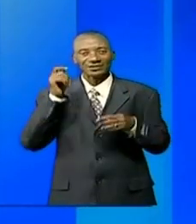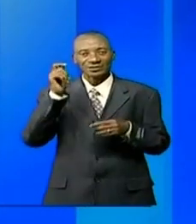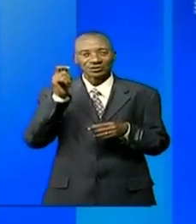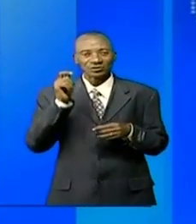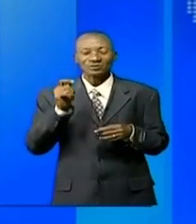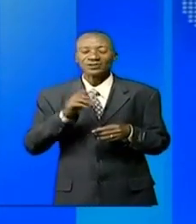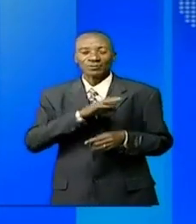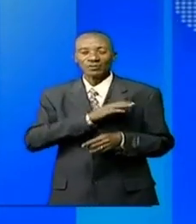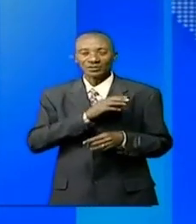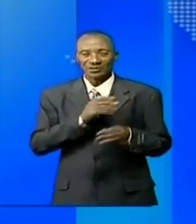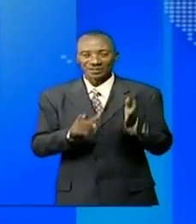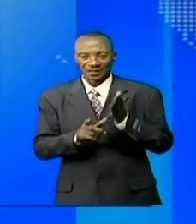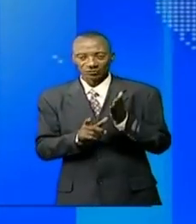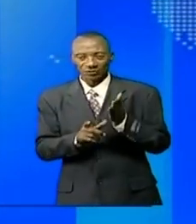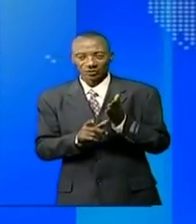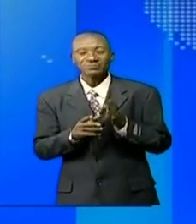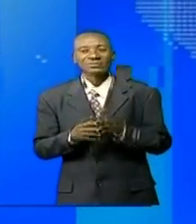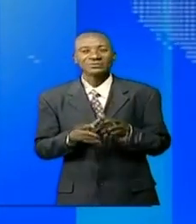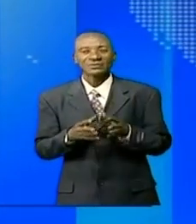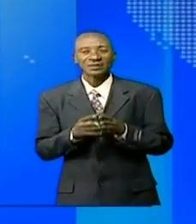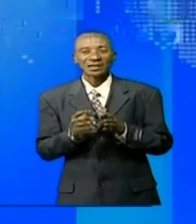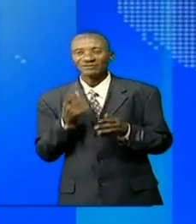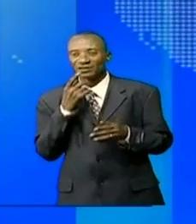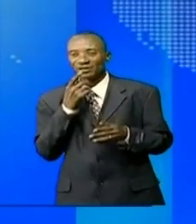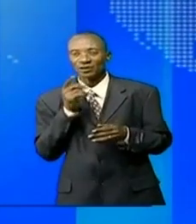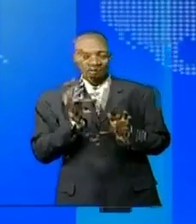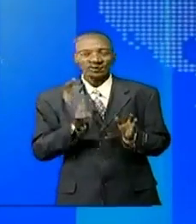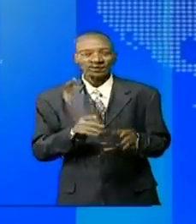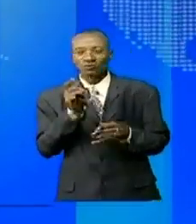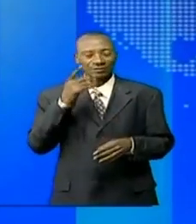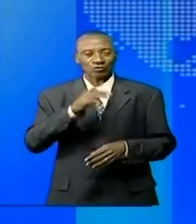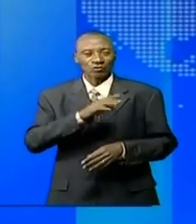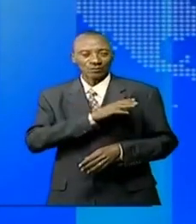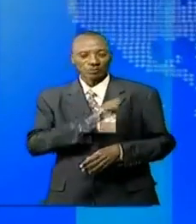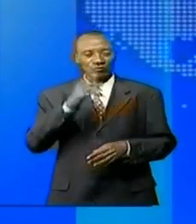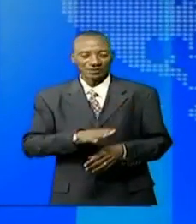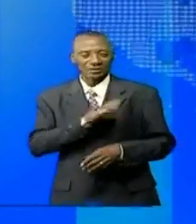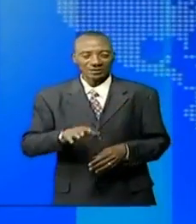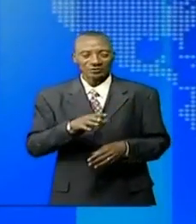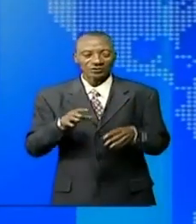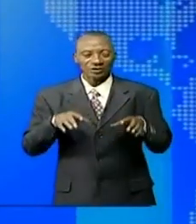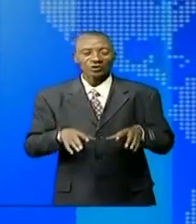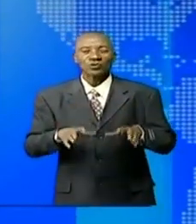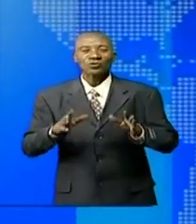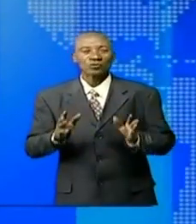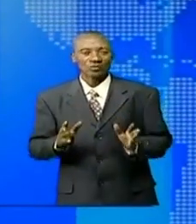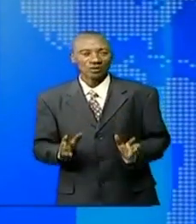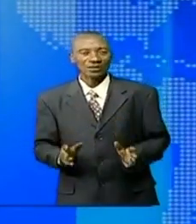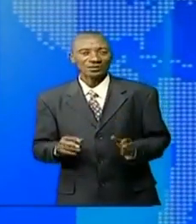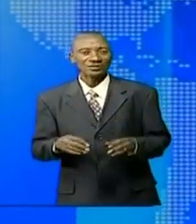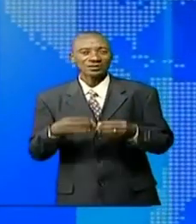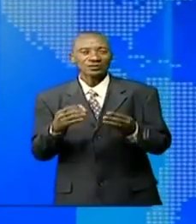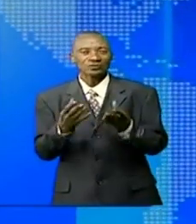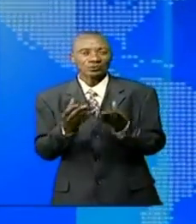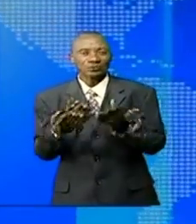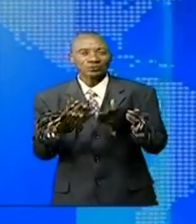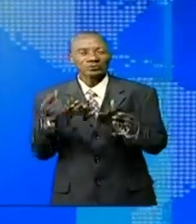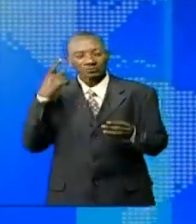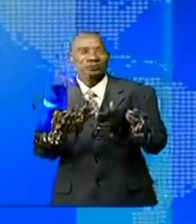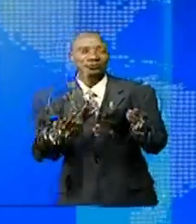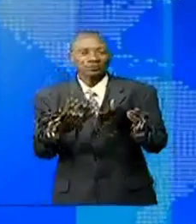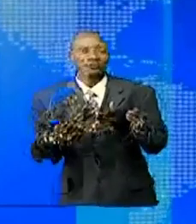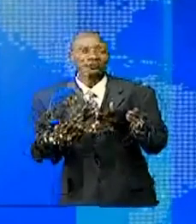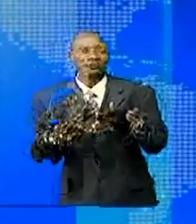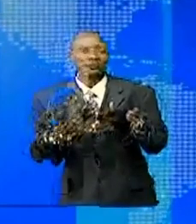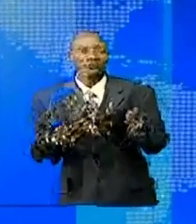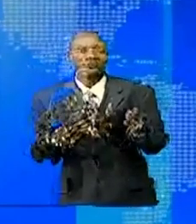réunion avec le commandant des grandes unités de la police nationale congolaise pour trouver une solution aux problèmes que posent les embouteillages,